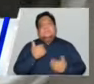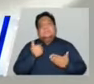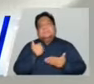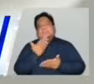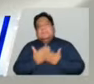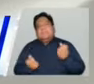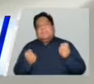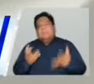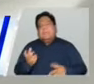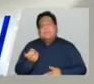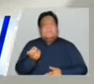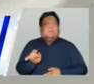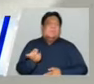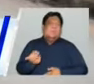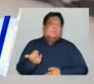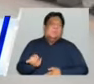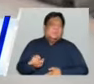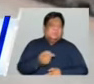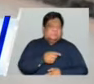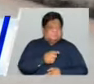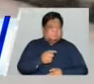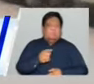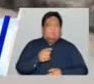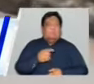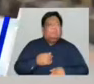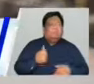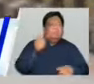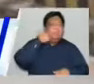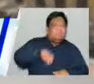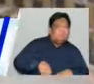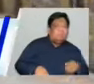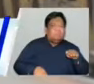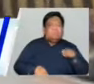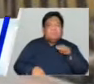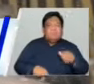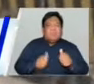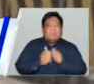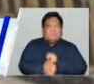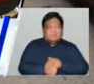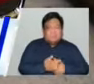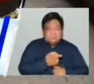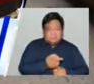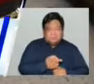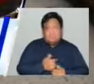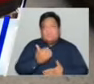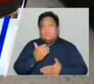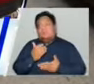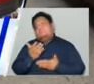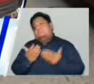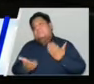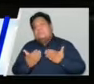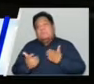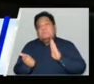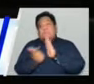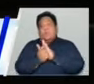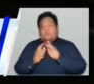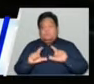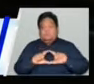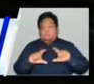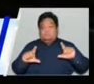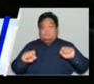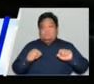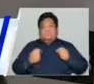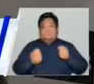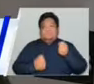EDSA. Isa na riyan ang pagbabawas sa mga iniisyong protocol plates sa mga opisyal ng gobyerno. Tigdalawang protocol plates ang binibigay ngayon sa